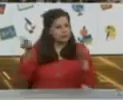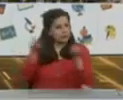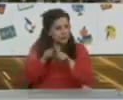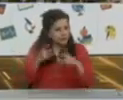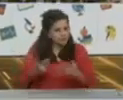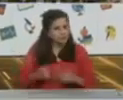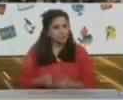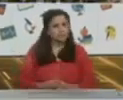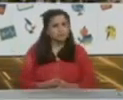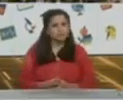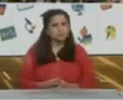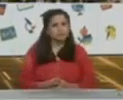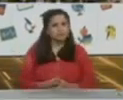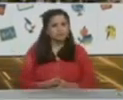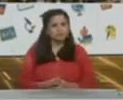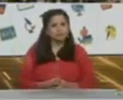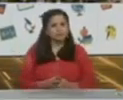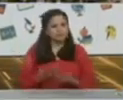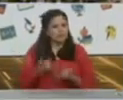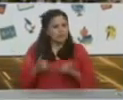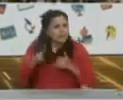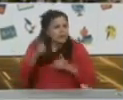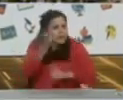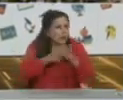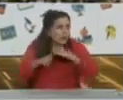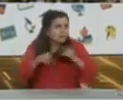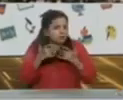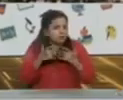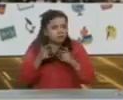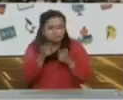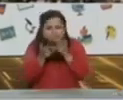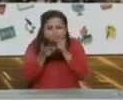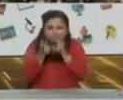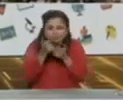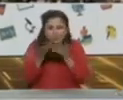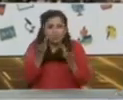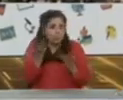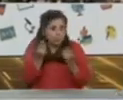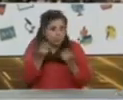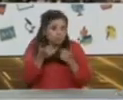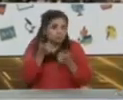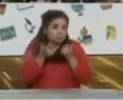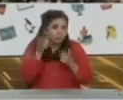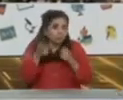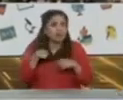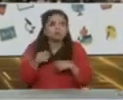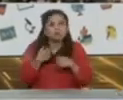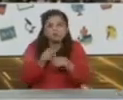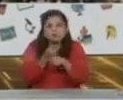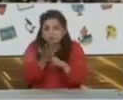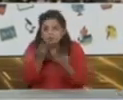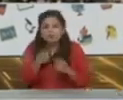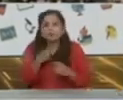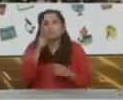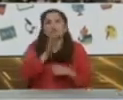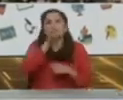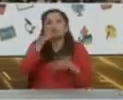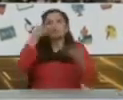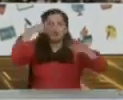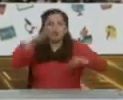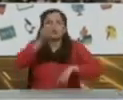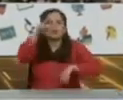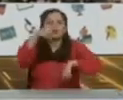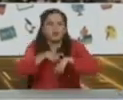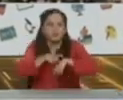लेकर कोई गेम डेवलप कर सकते हैं जो हम हफ्ते में एक बार खेल सकें?